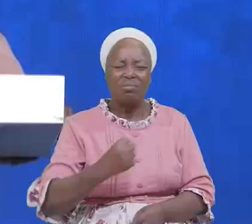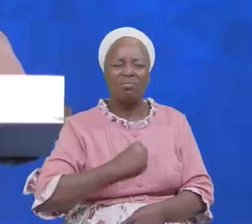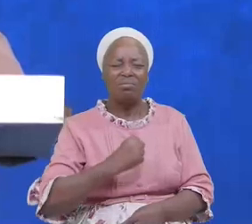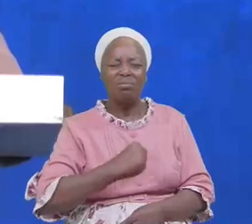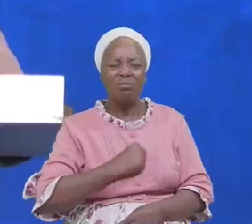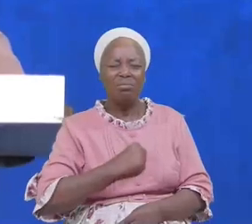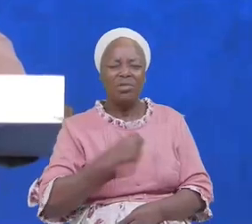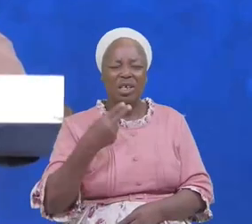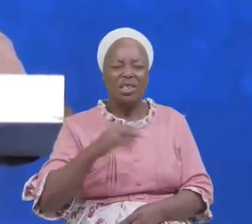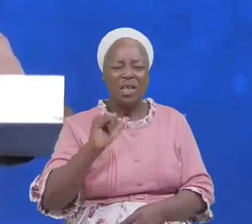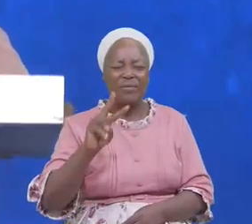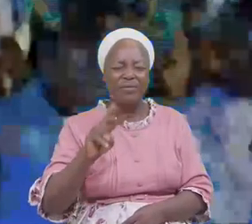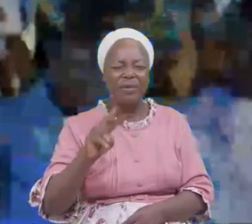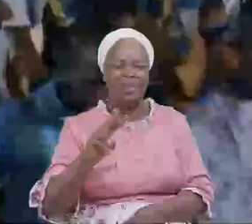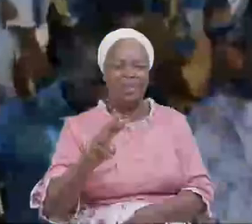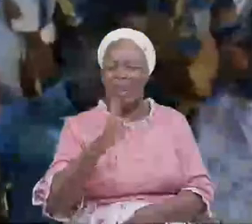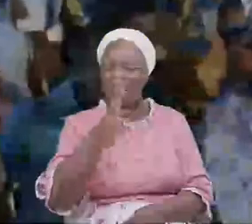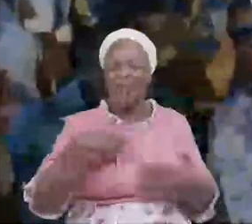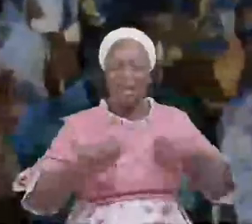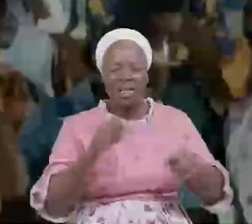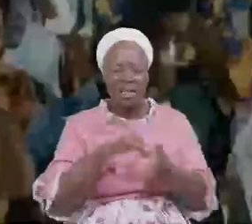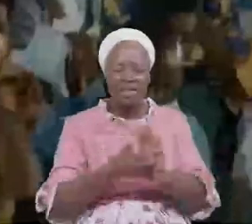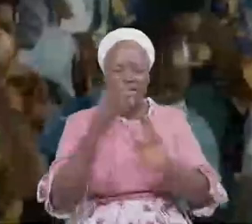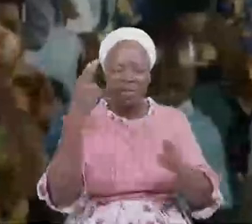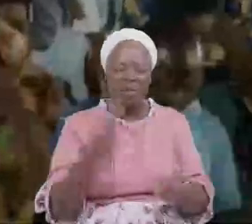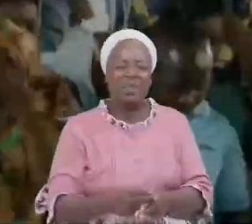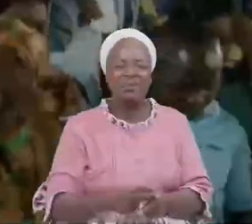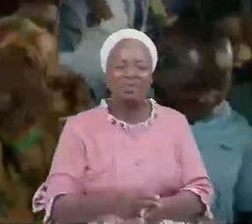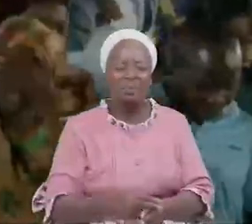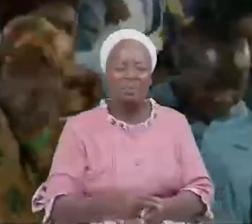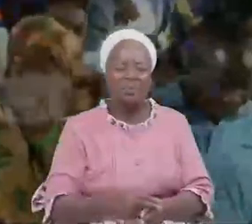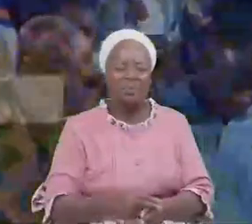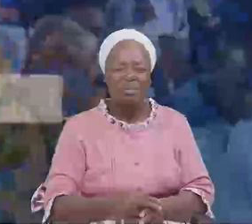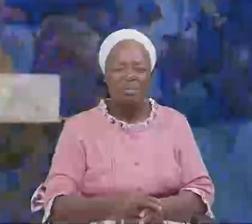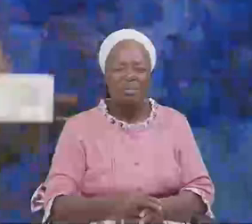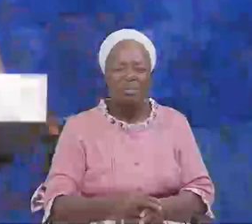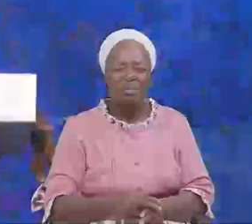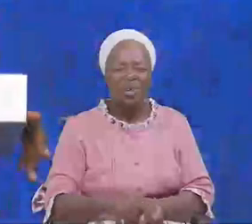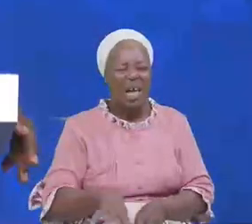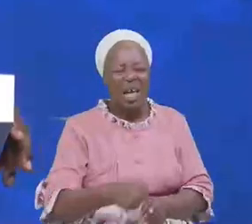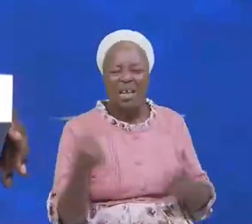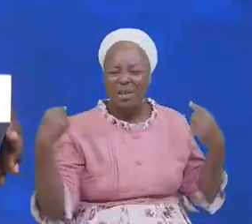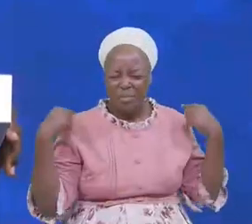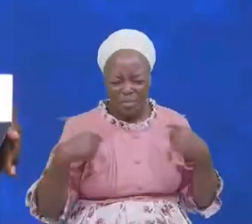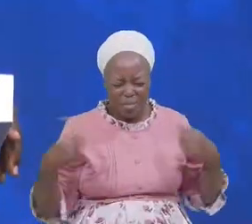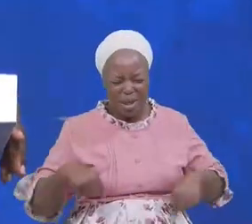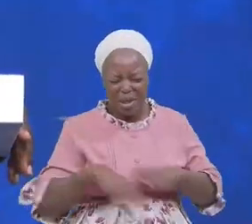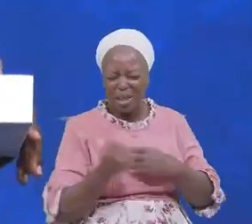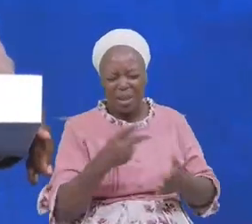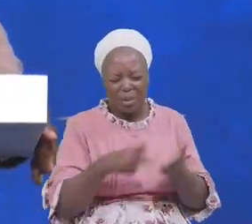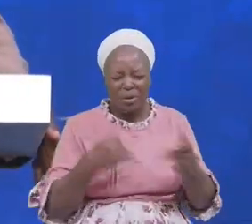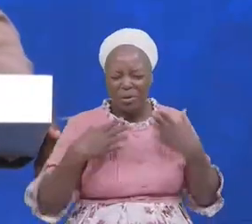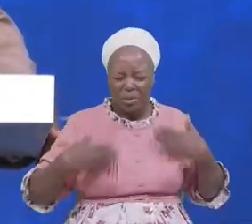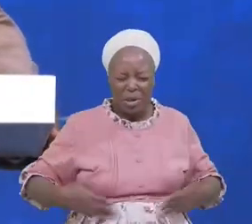Tuberculose, VIH, sida, soit maintenant guéri au nom de Jésus. Toute douleur, n'importe quelle part du